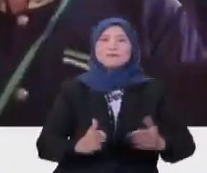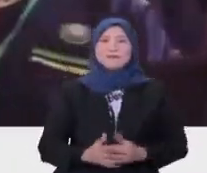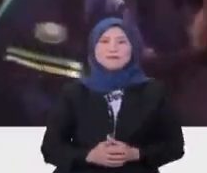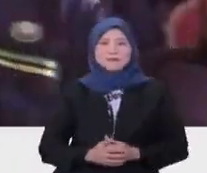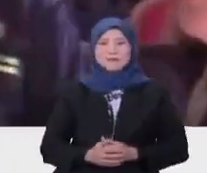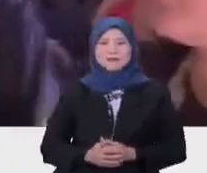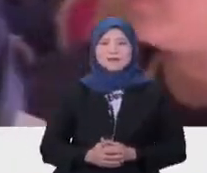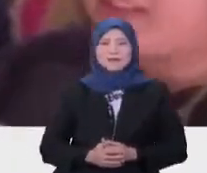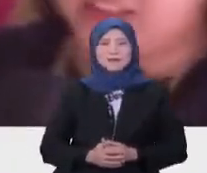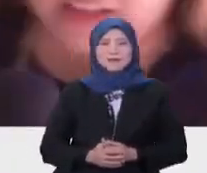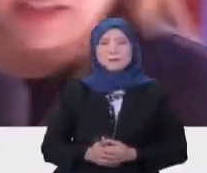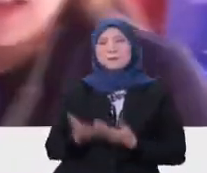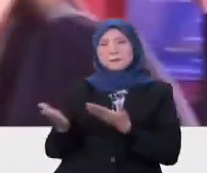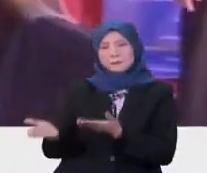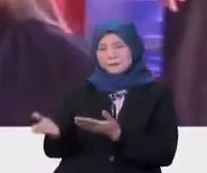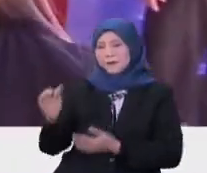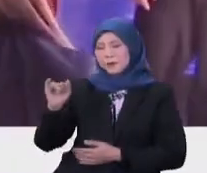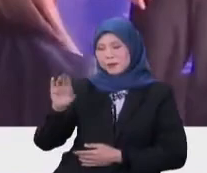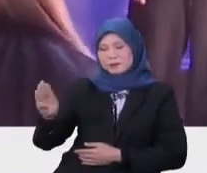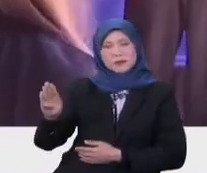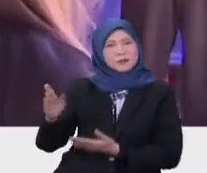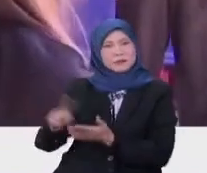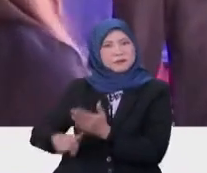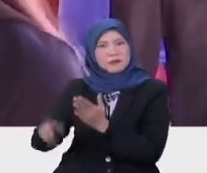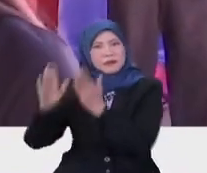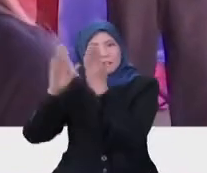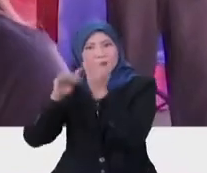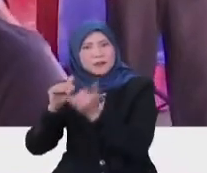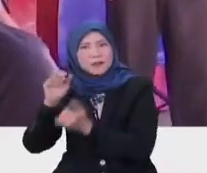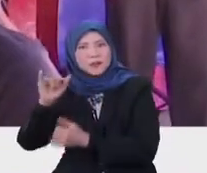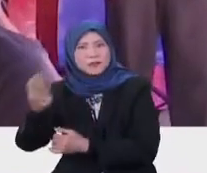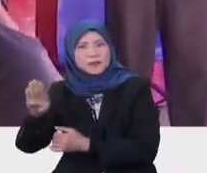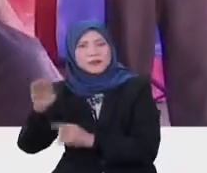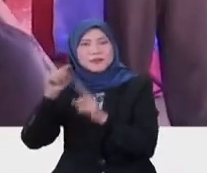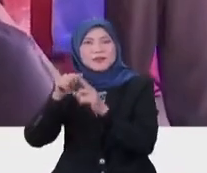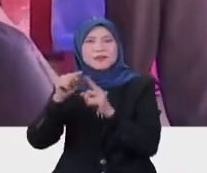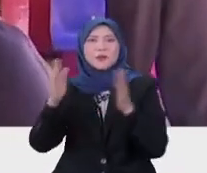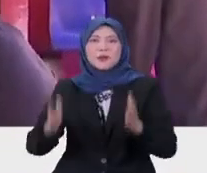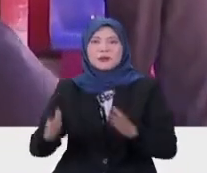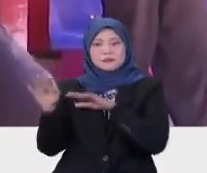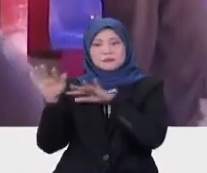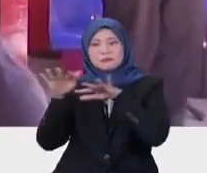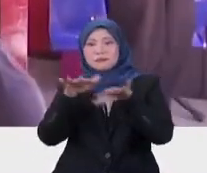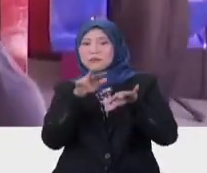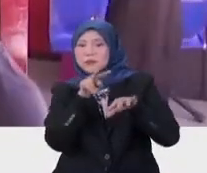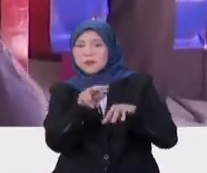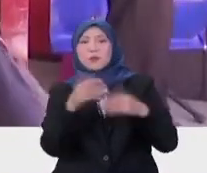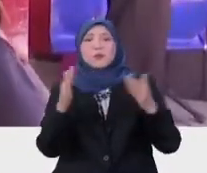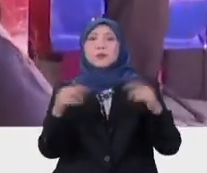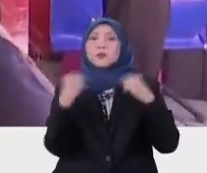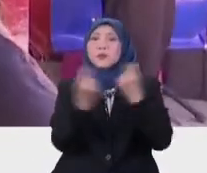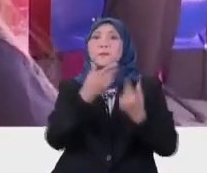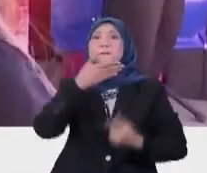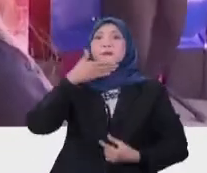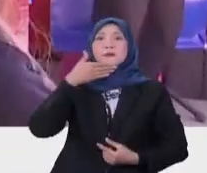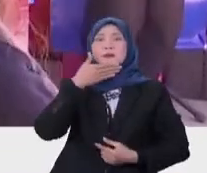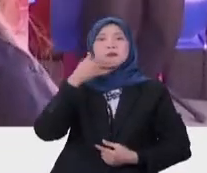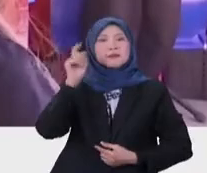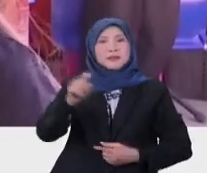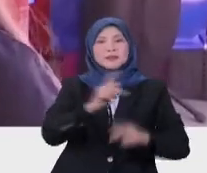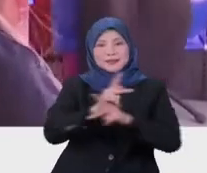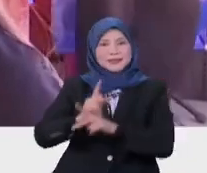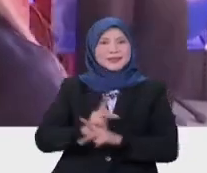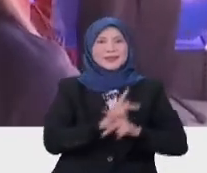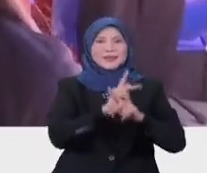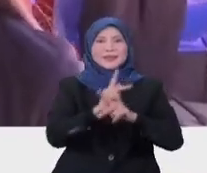Bagi pendapat YB sendiri, apakah harapan YB kepada para penonton khususnya belia agar memelihara rumah